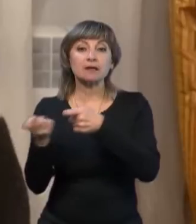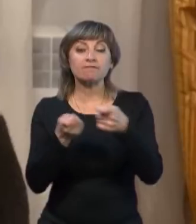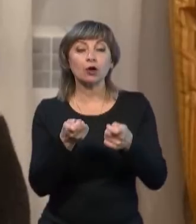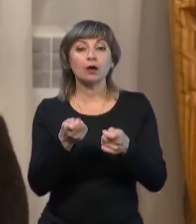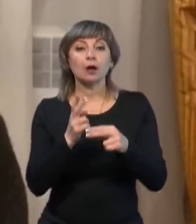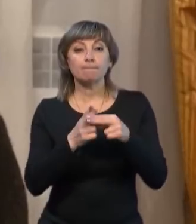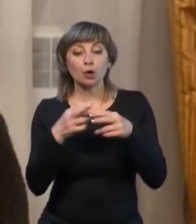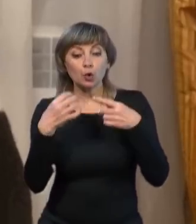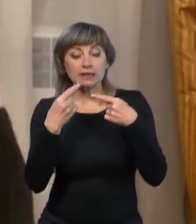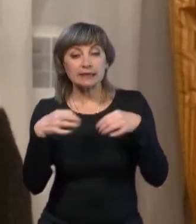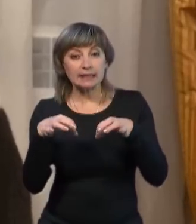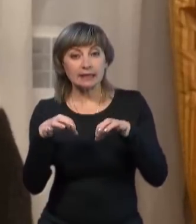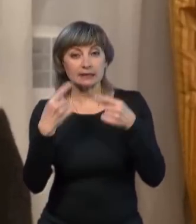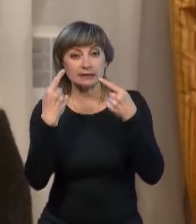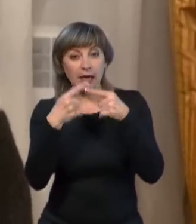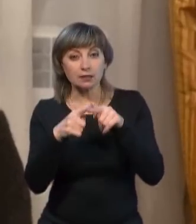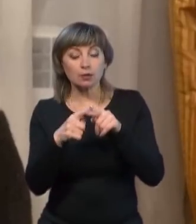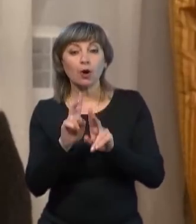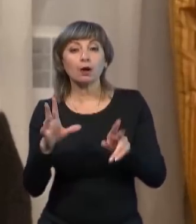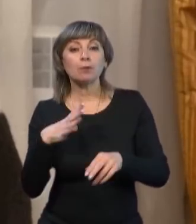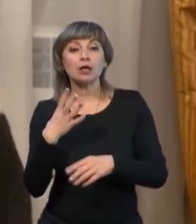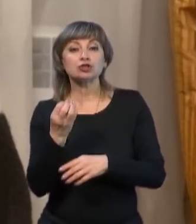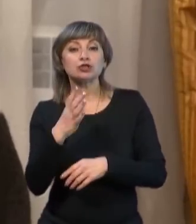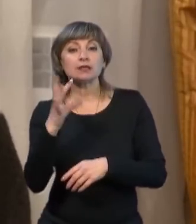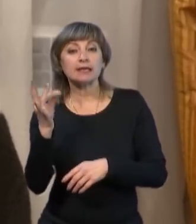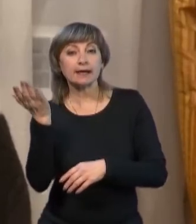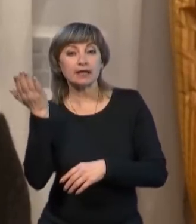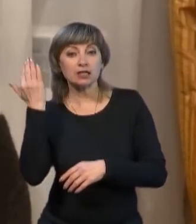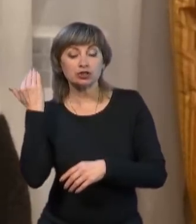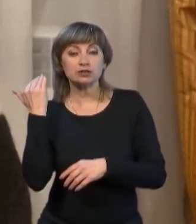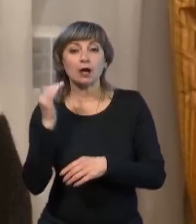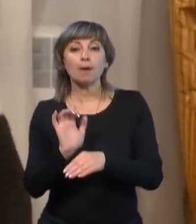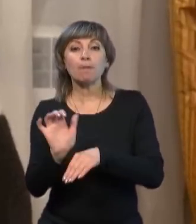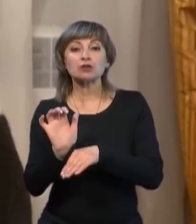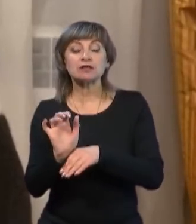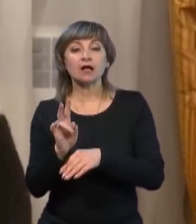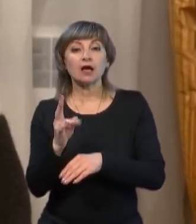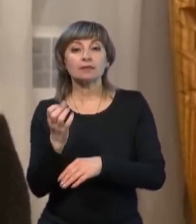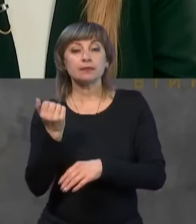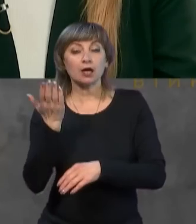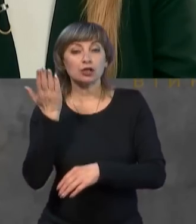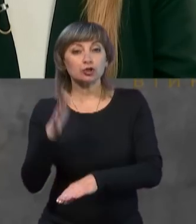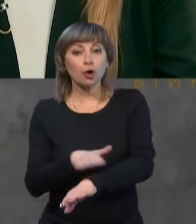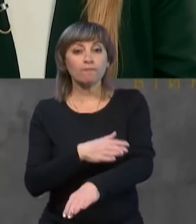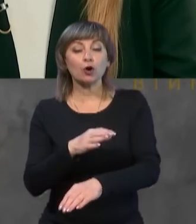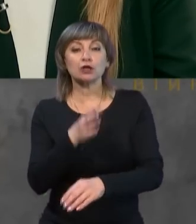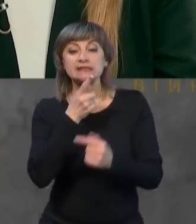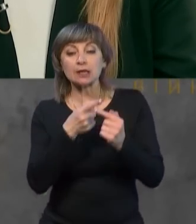збройну техніку, яка була ще за радянських часів поставлена на довгострокове зберігання.